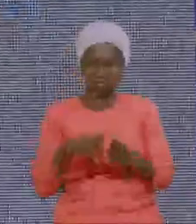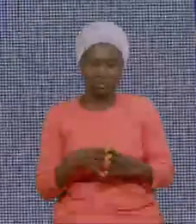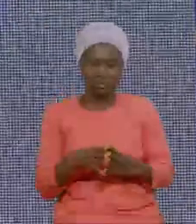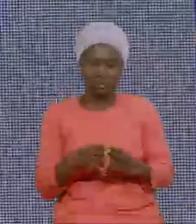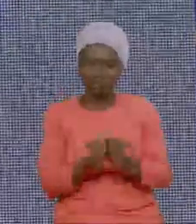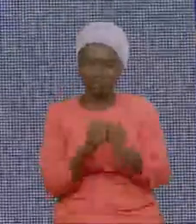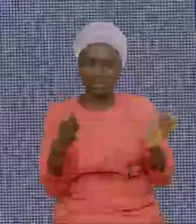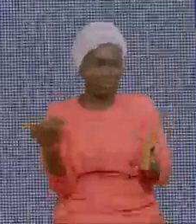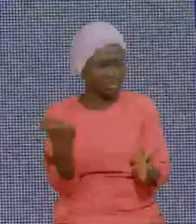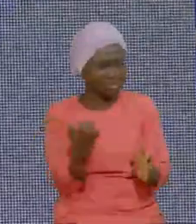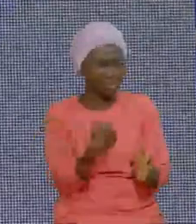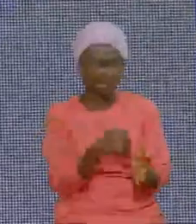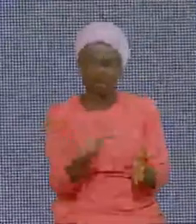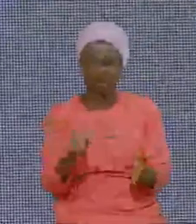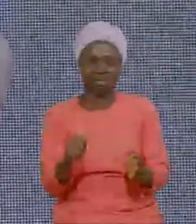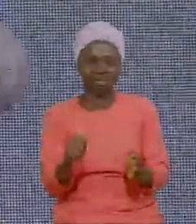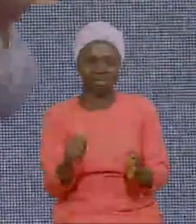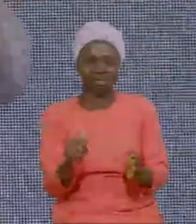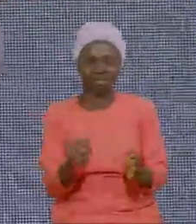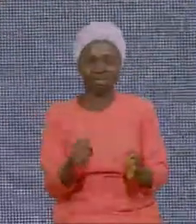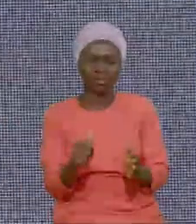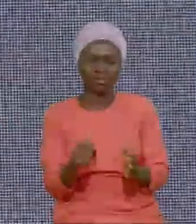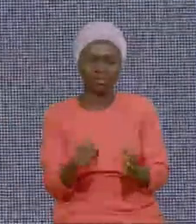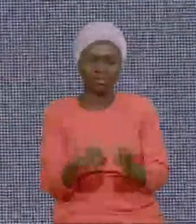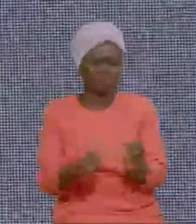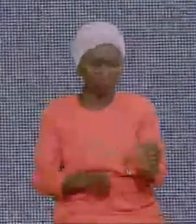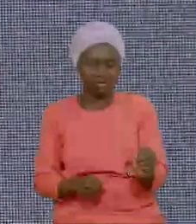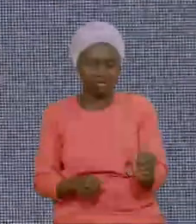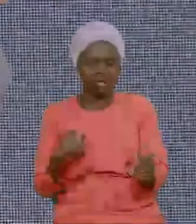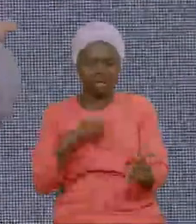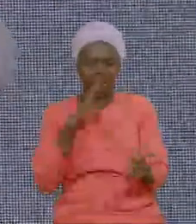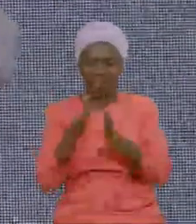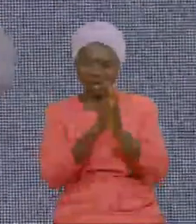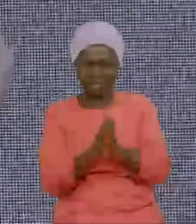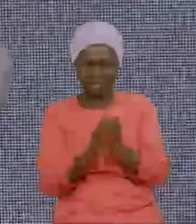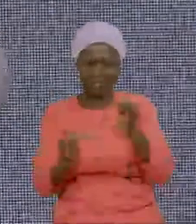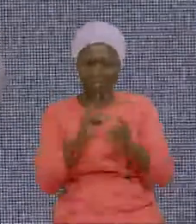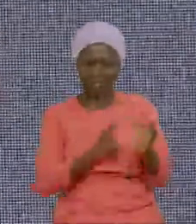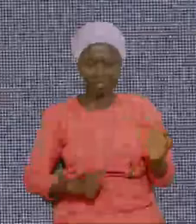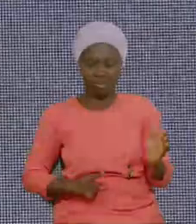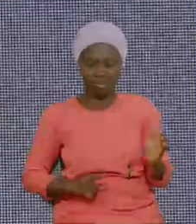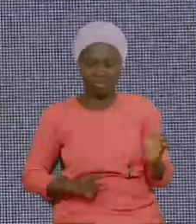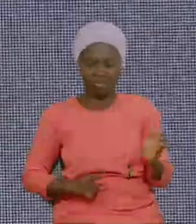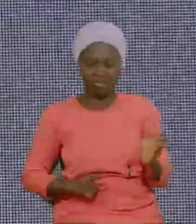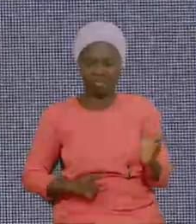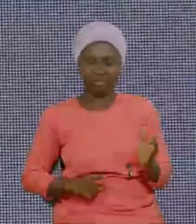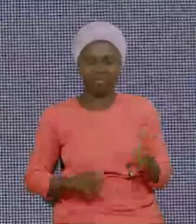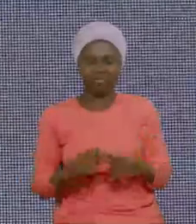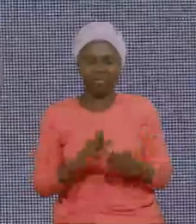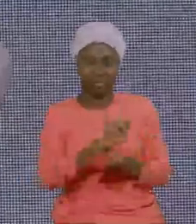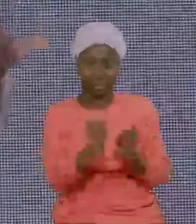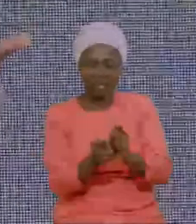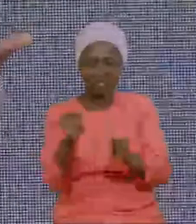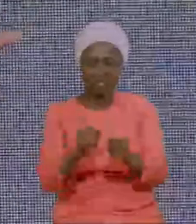any reservation. Sans réserve. We are praying, O Lord. Nous prions, Seigneur. Take everyone. Change tout le monde.